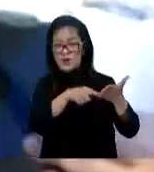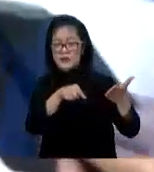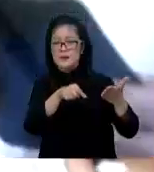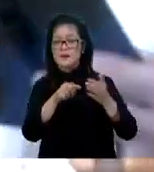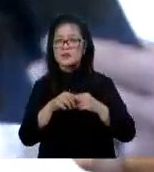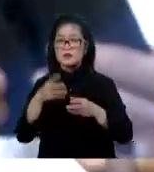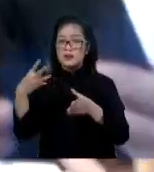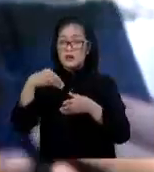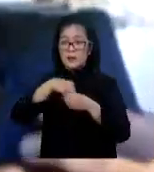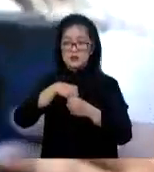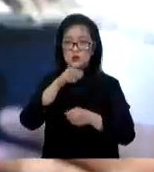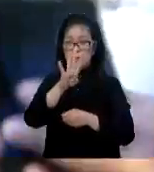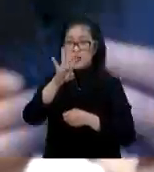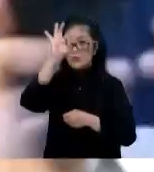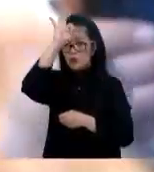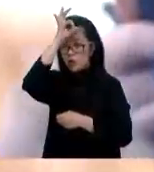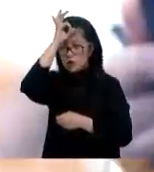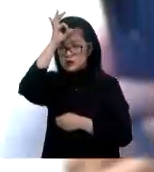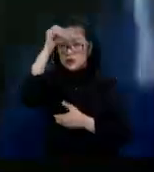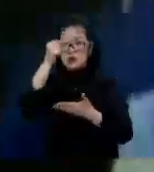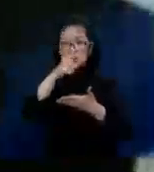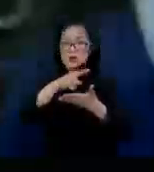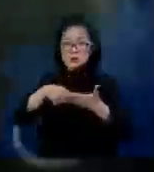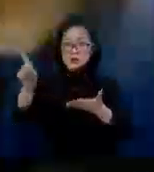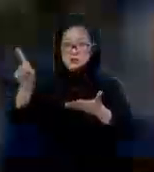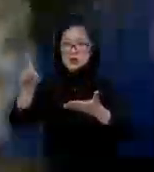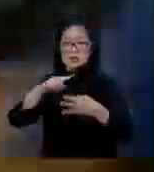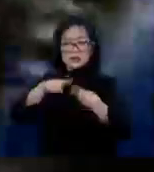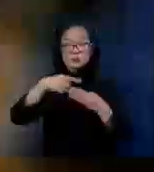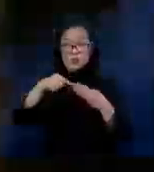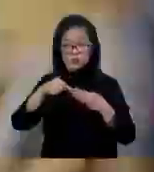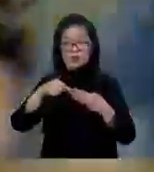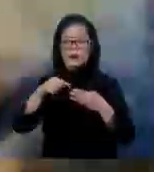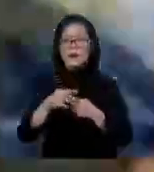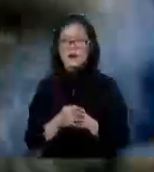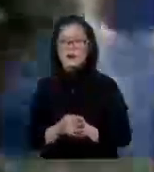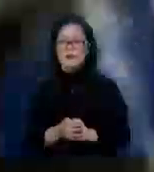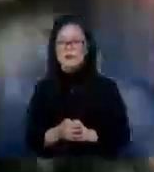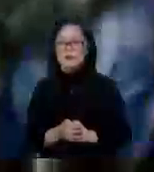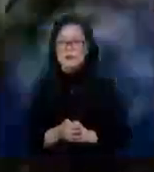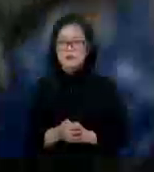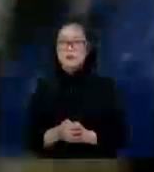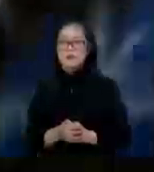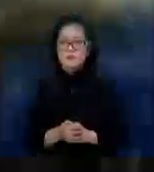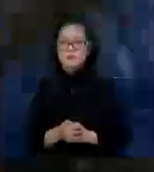Putranto, Baikuni Wibowo, Agus Nurpatria, dan Jerry Raymond Siagian.